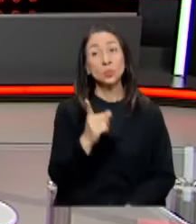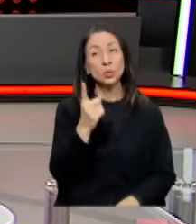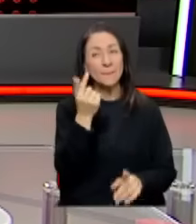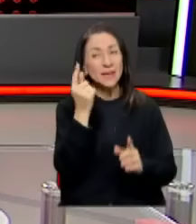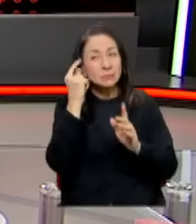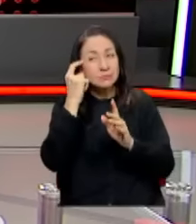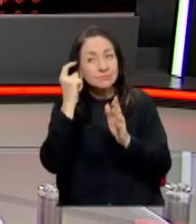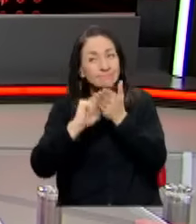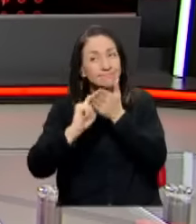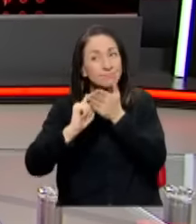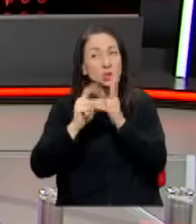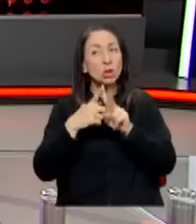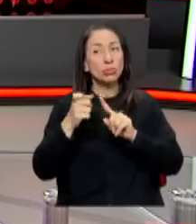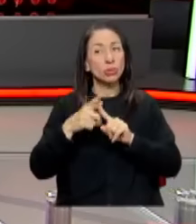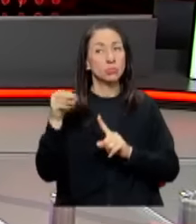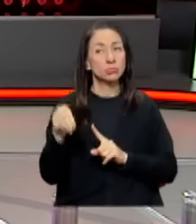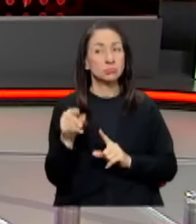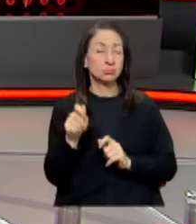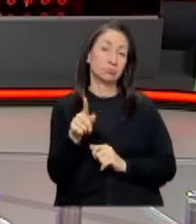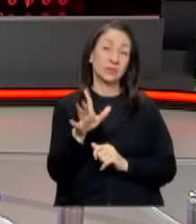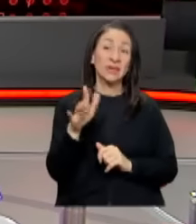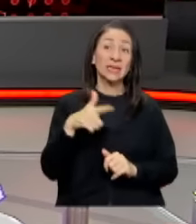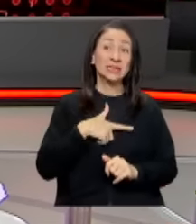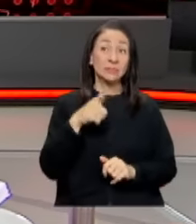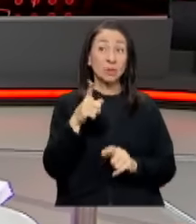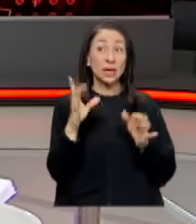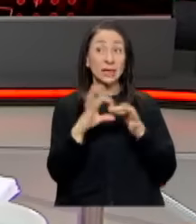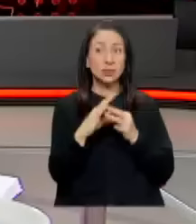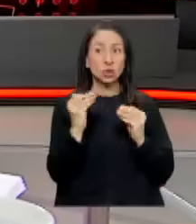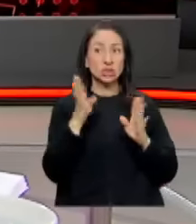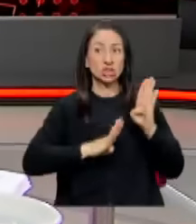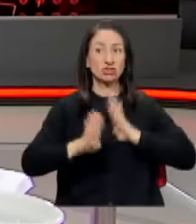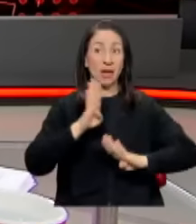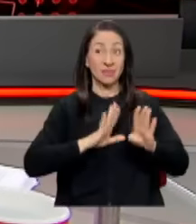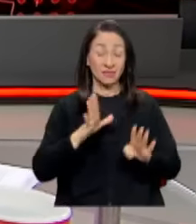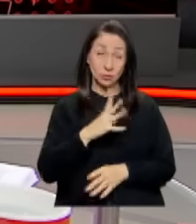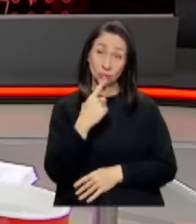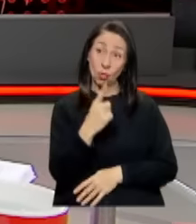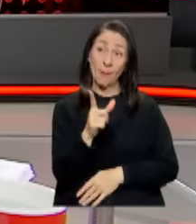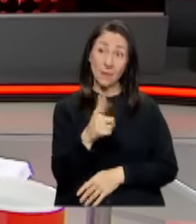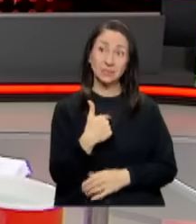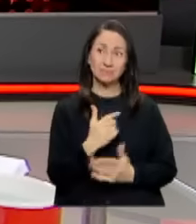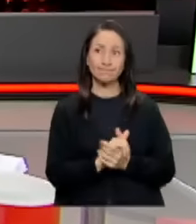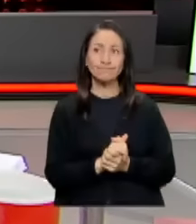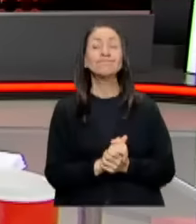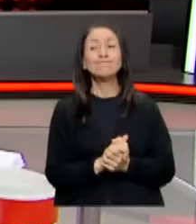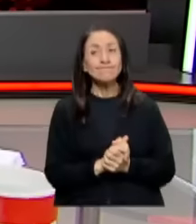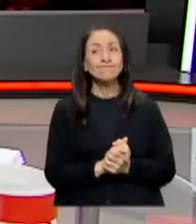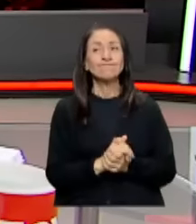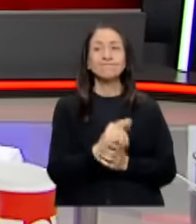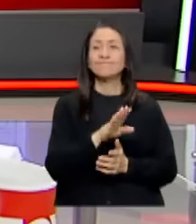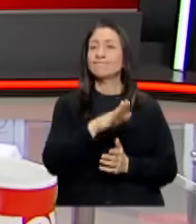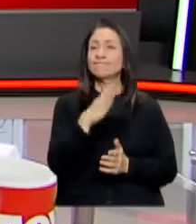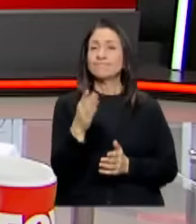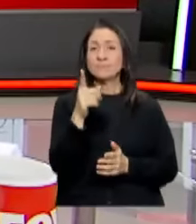kenara yazsınlar. Ve İzmir'de de bununla ilgili çok şikayet var. Onu da söylemem lazım. Efendim gelelim